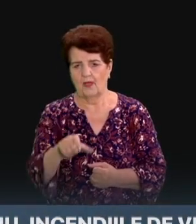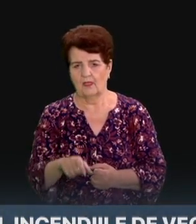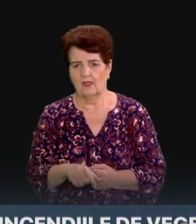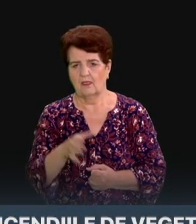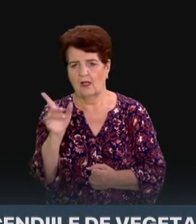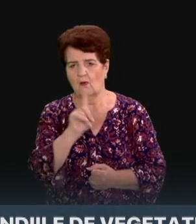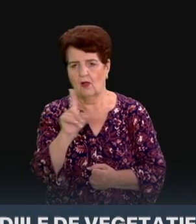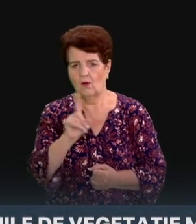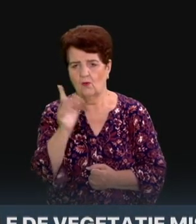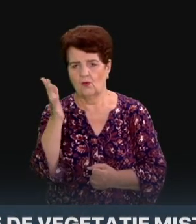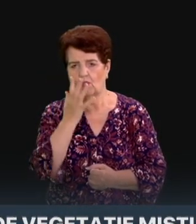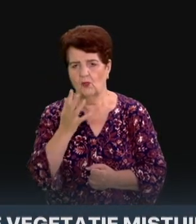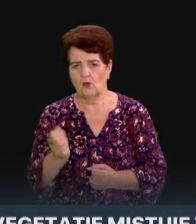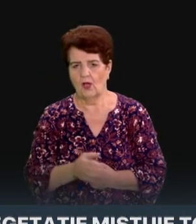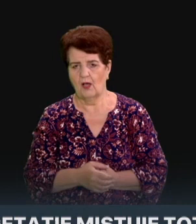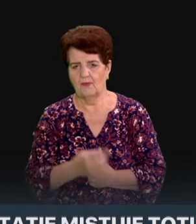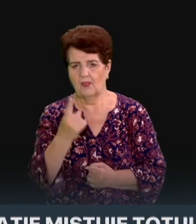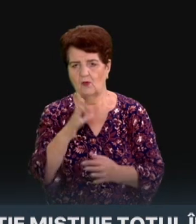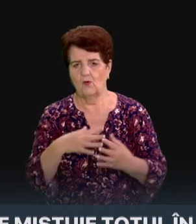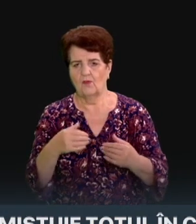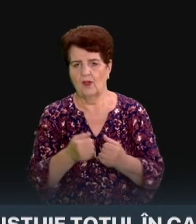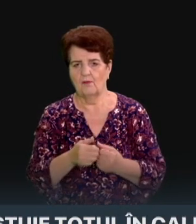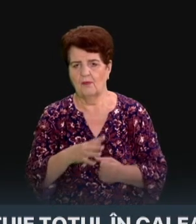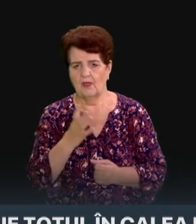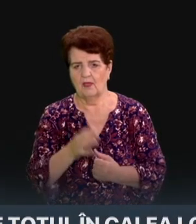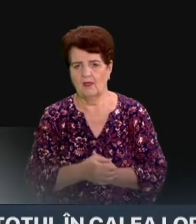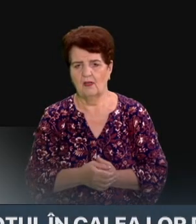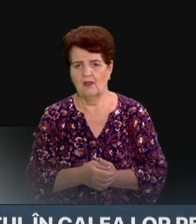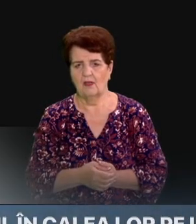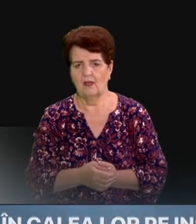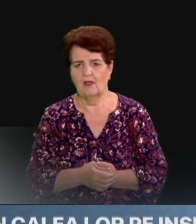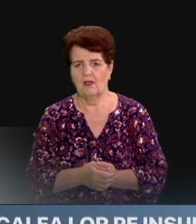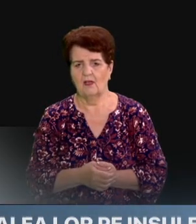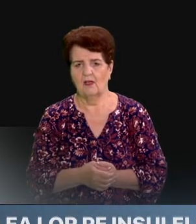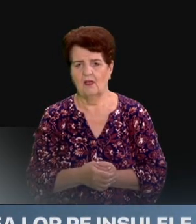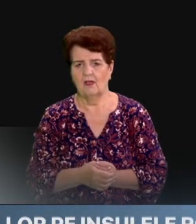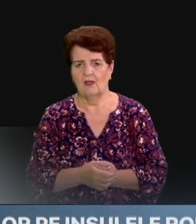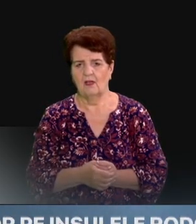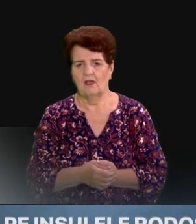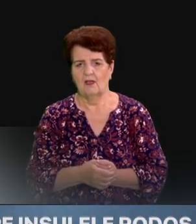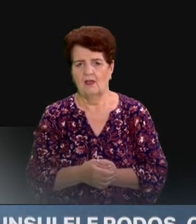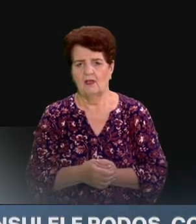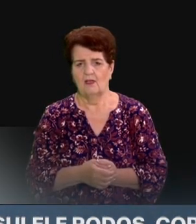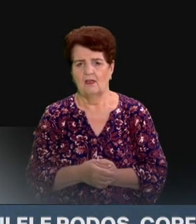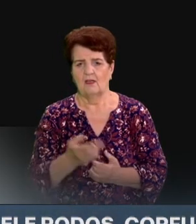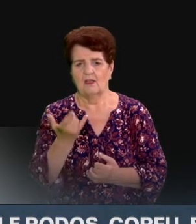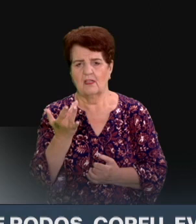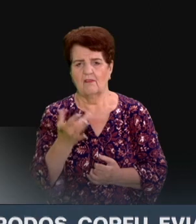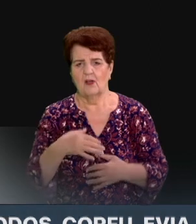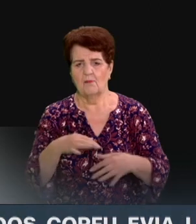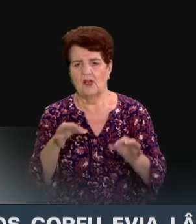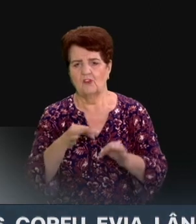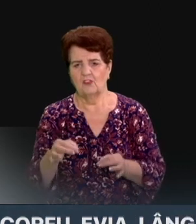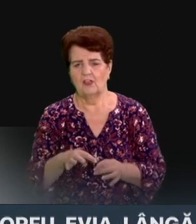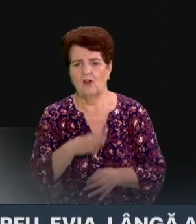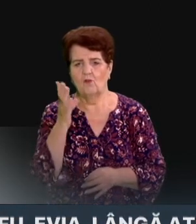ora 1 din noapte. Pe o familie a fost prinsă în mașină, dar au fost scoși rapid. Câteva mașini au căzut sub